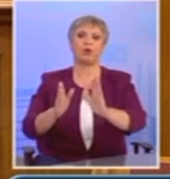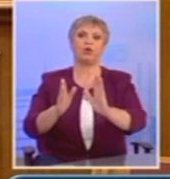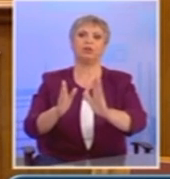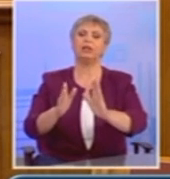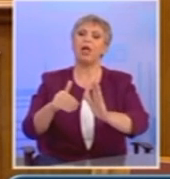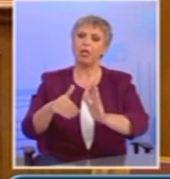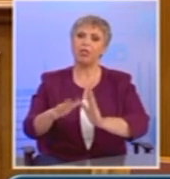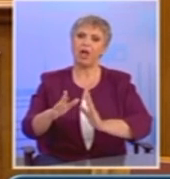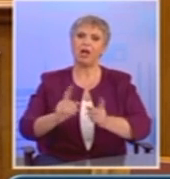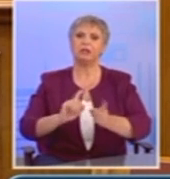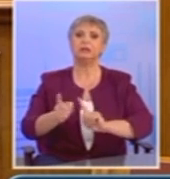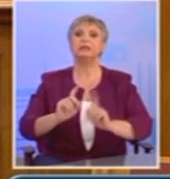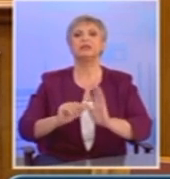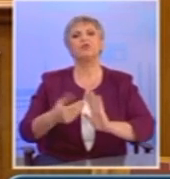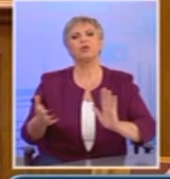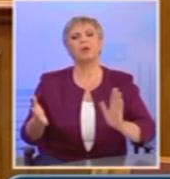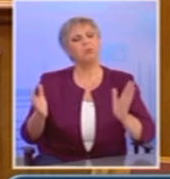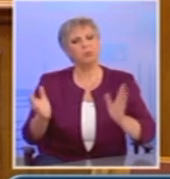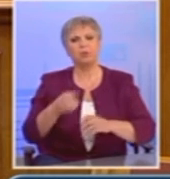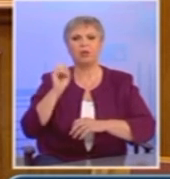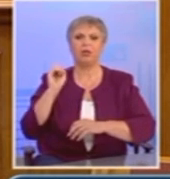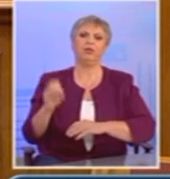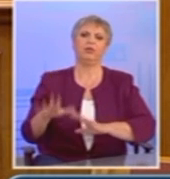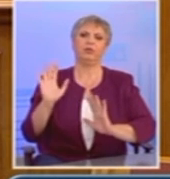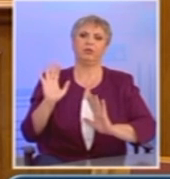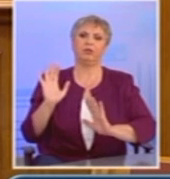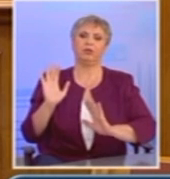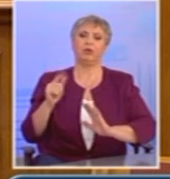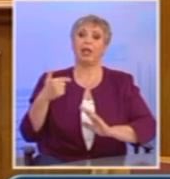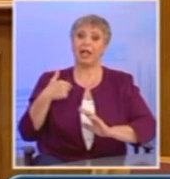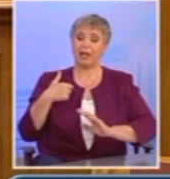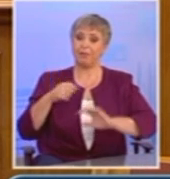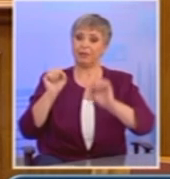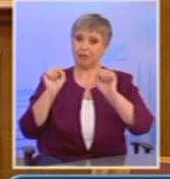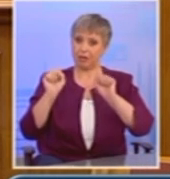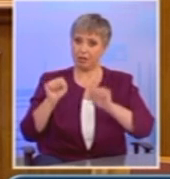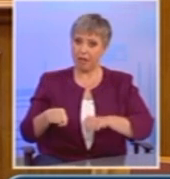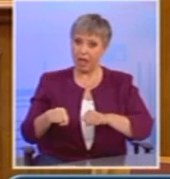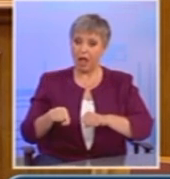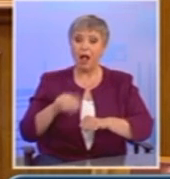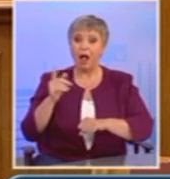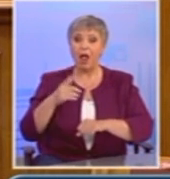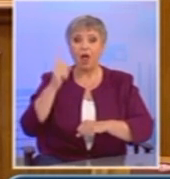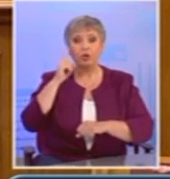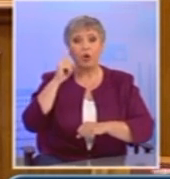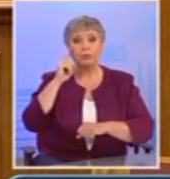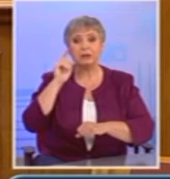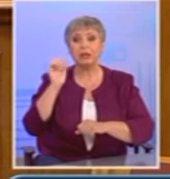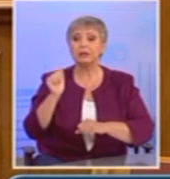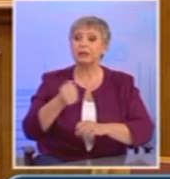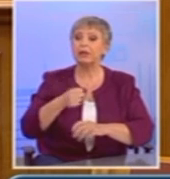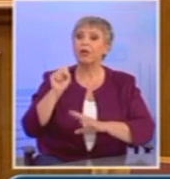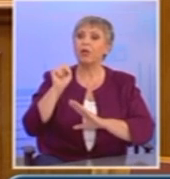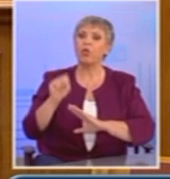συμφωνία. Ας είναι. Το δικό μας ναι δεν είναι συγχωροχάρτη. Δεν είναι άφεση